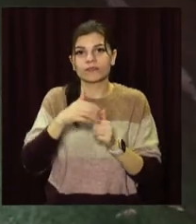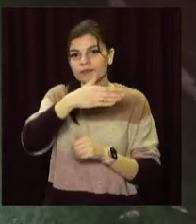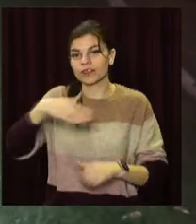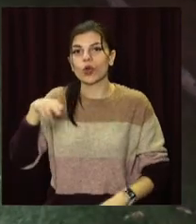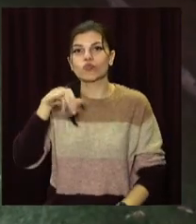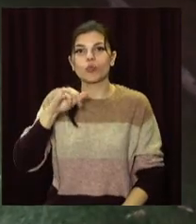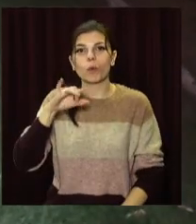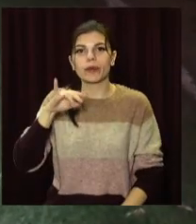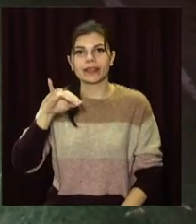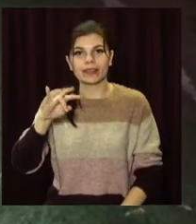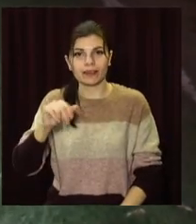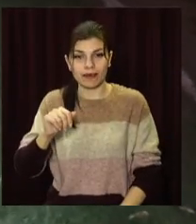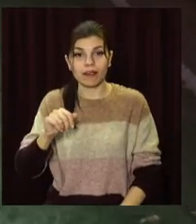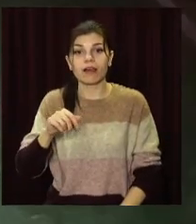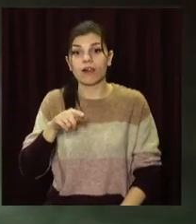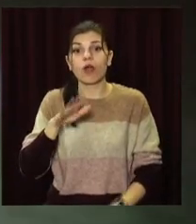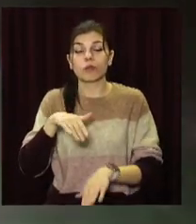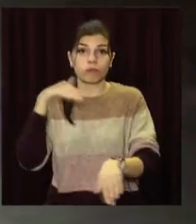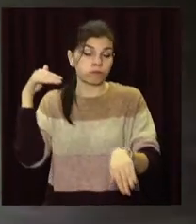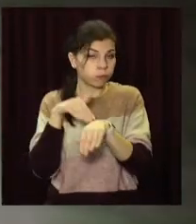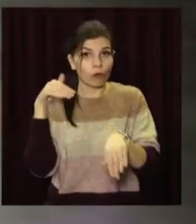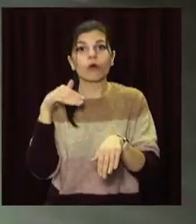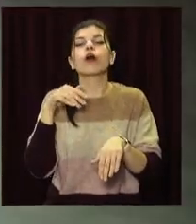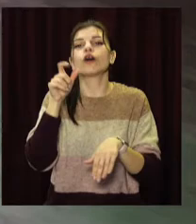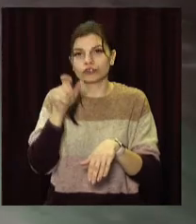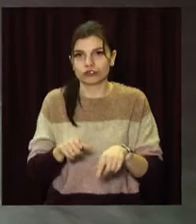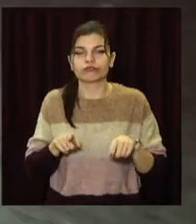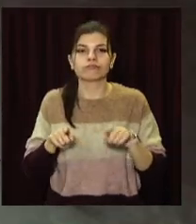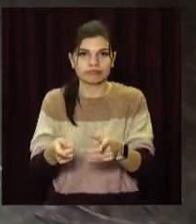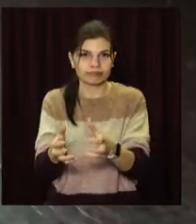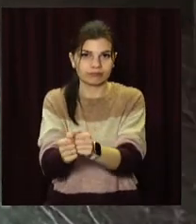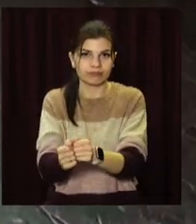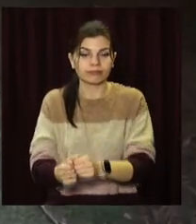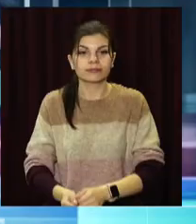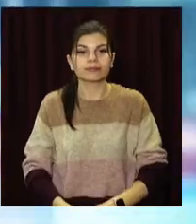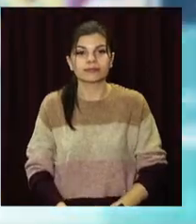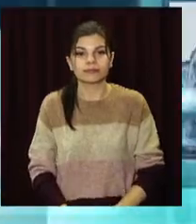вулиць Володі Дубініна та Лізи Чайкіної. Після зіткнення чоловіка таки затримали.